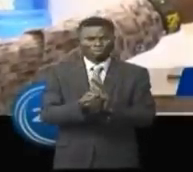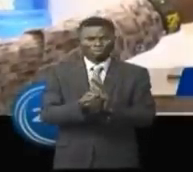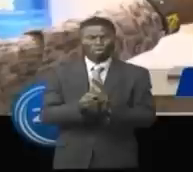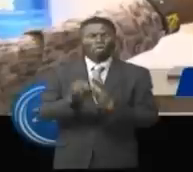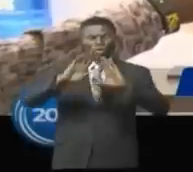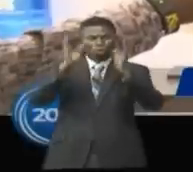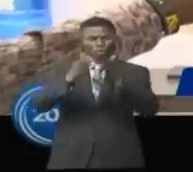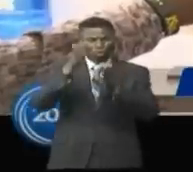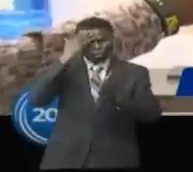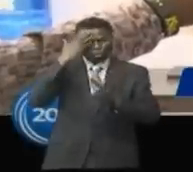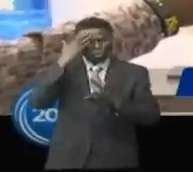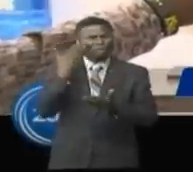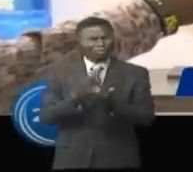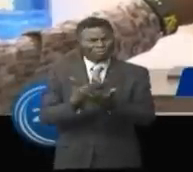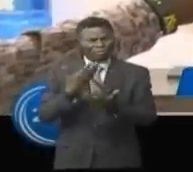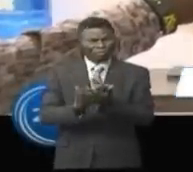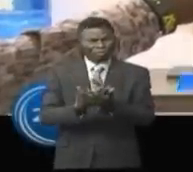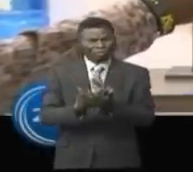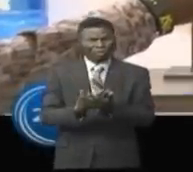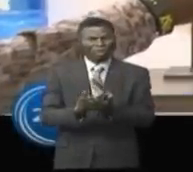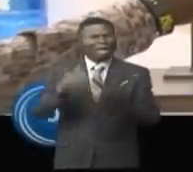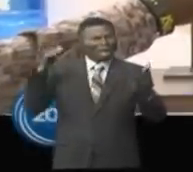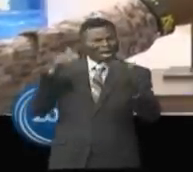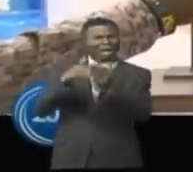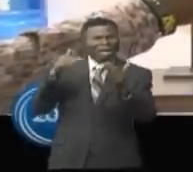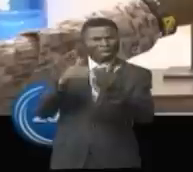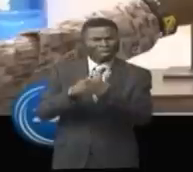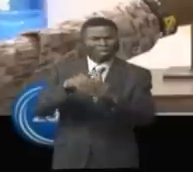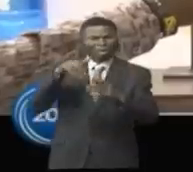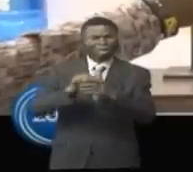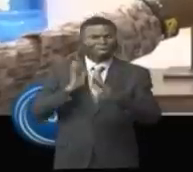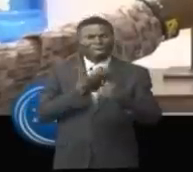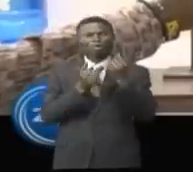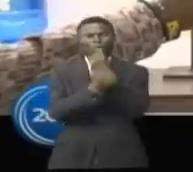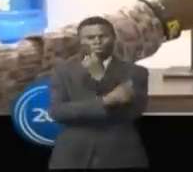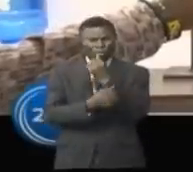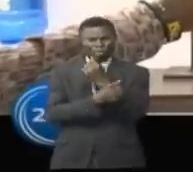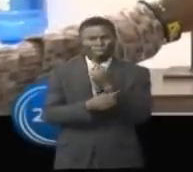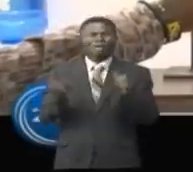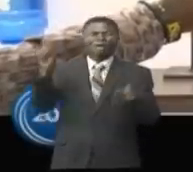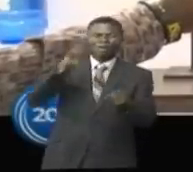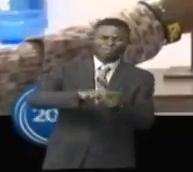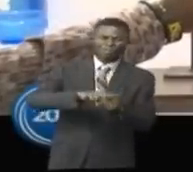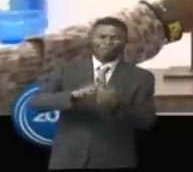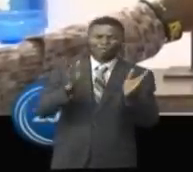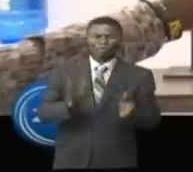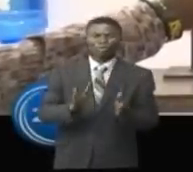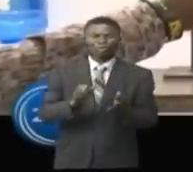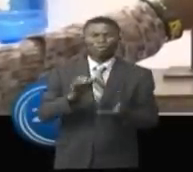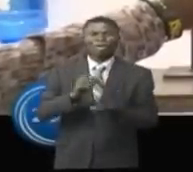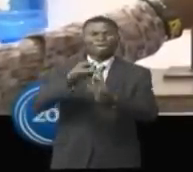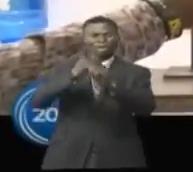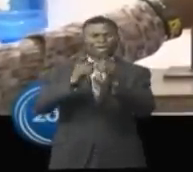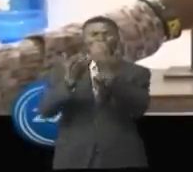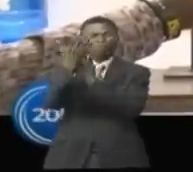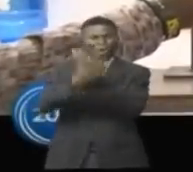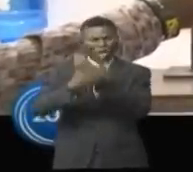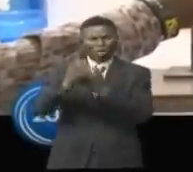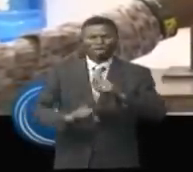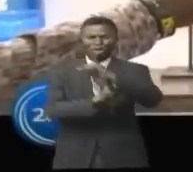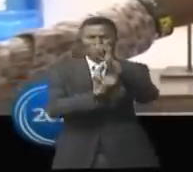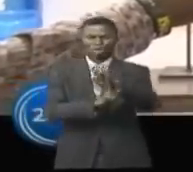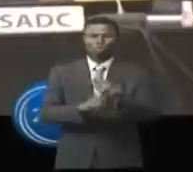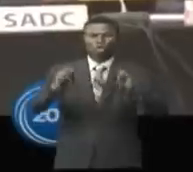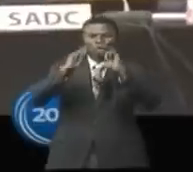de la résurgence et de l'agression dont notre pays est victime de la part du Rwanda qui appuie le